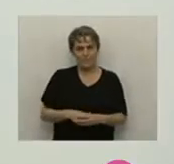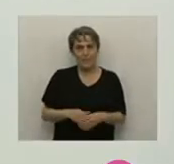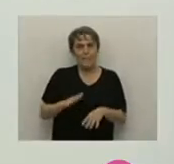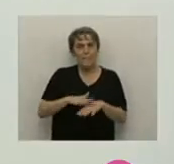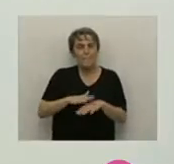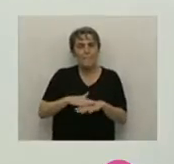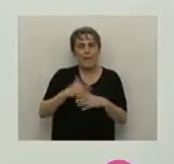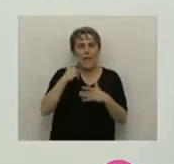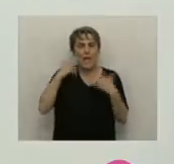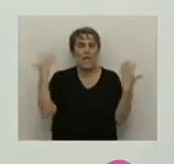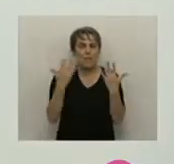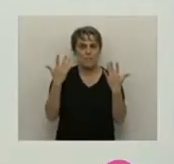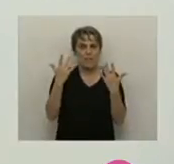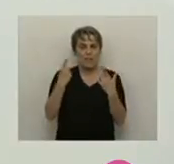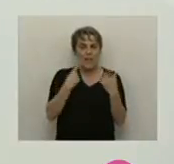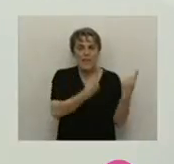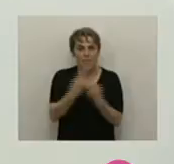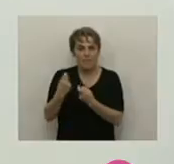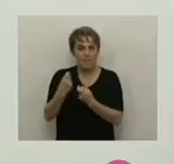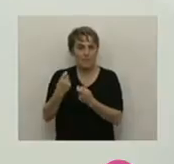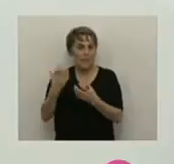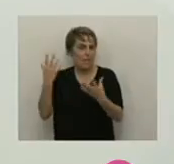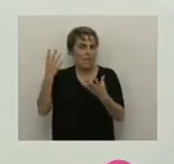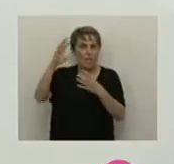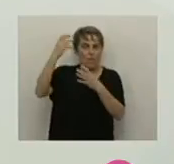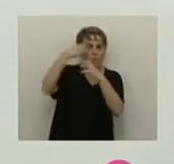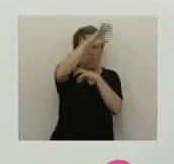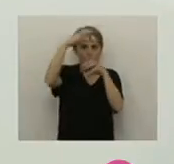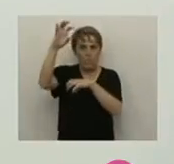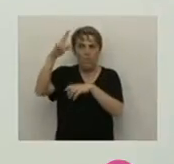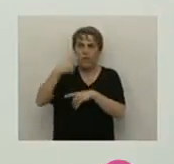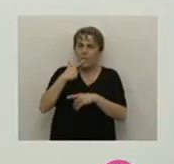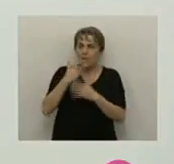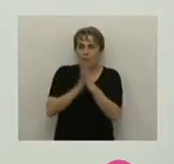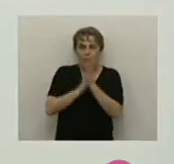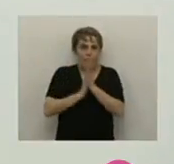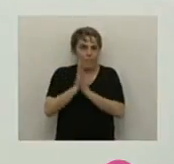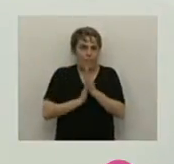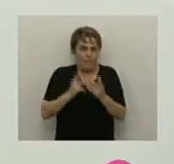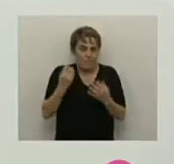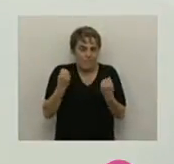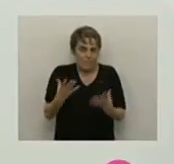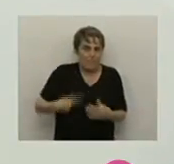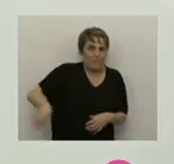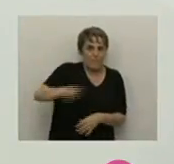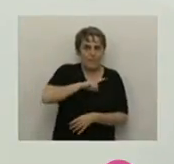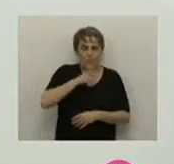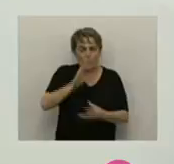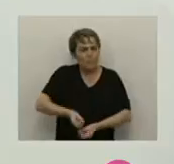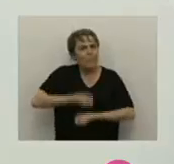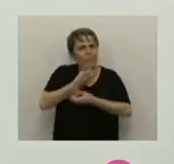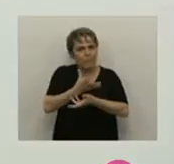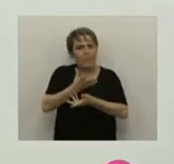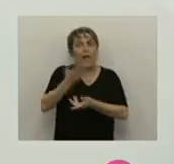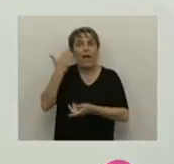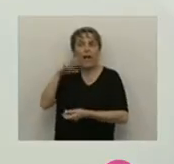per pal·liar l'emergència de les necessitats que tenim i que és molt benvingut per part de les comunitats autònomes. Ara també ho he plantejat públicament ara i l'he